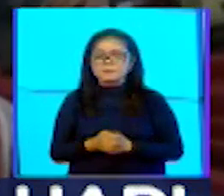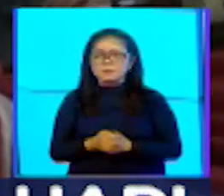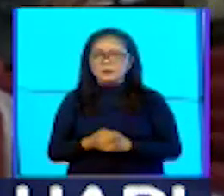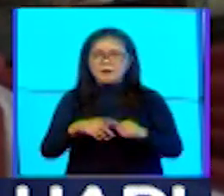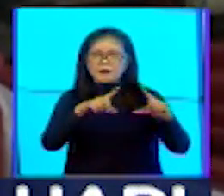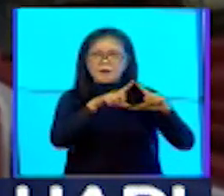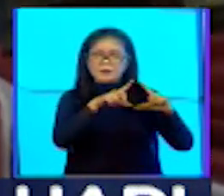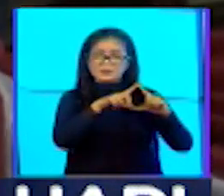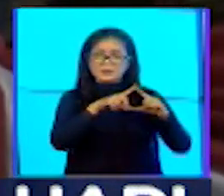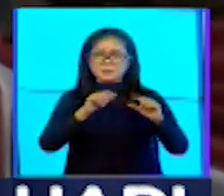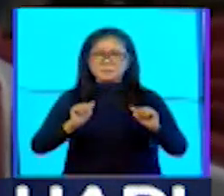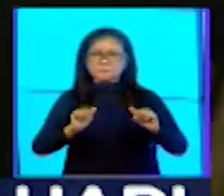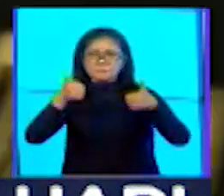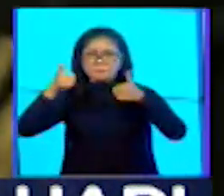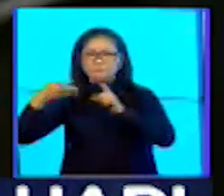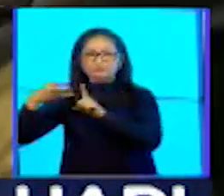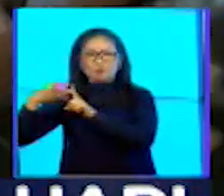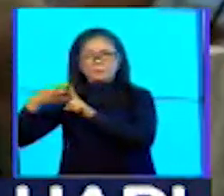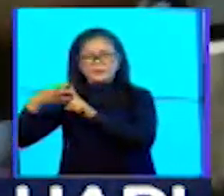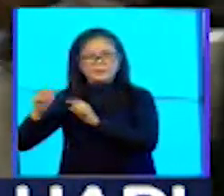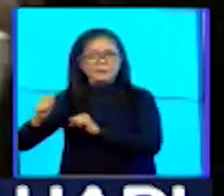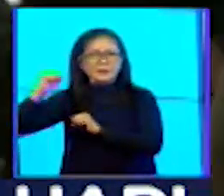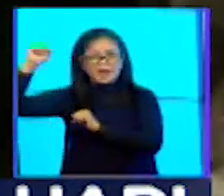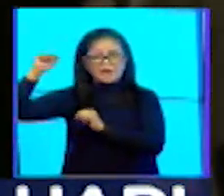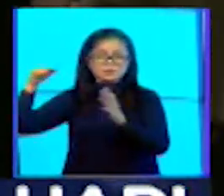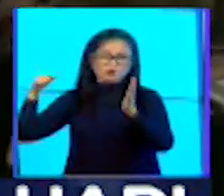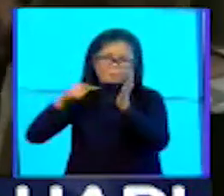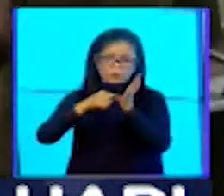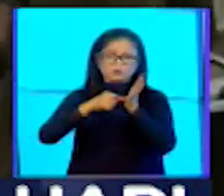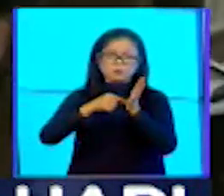dikalahkan Bobby yang ditetapkan sebagai pemenang Pilkada Kota Medan tahun